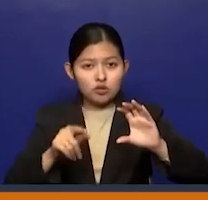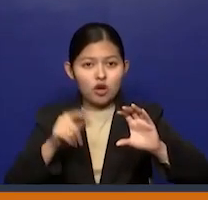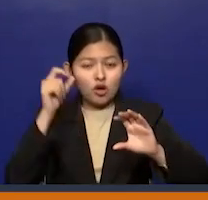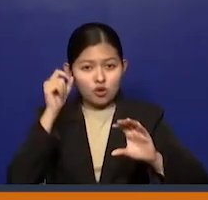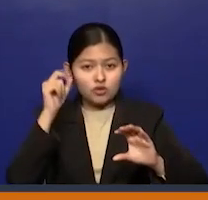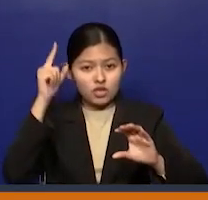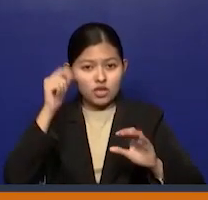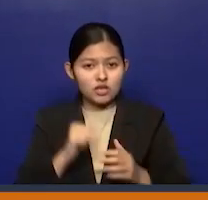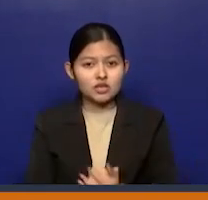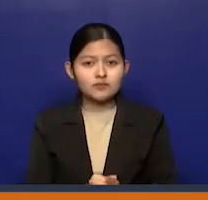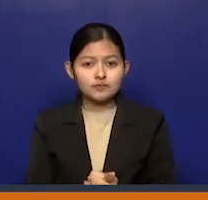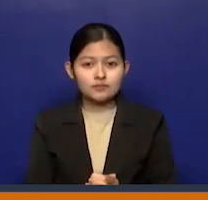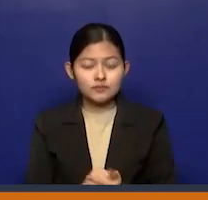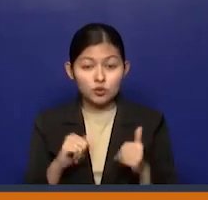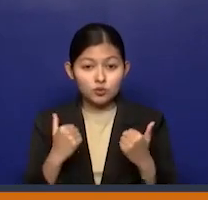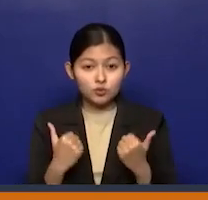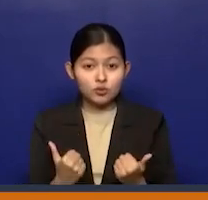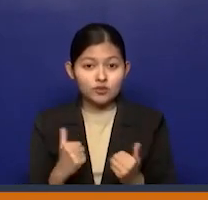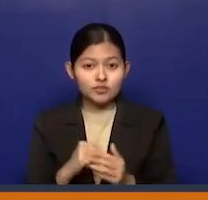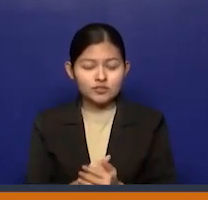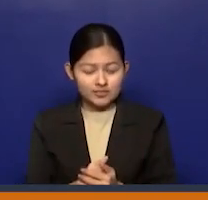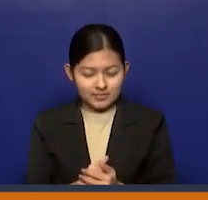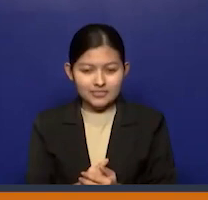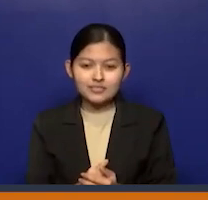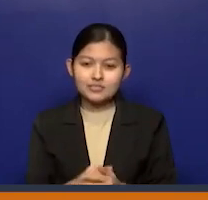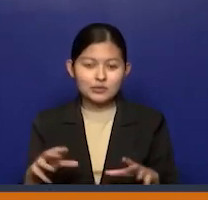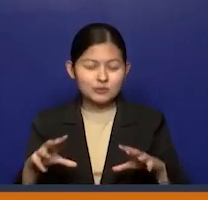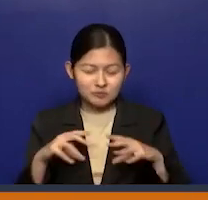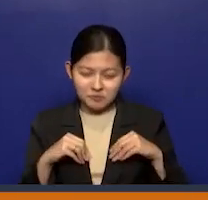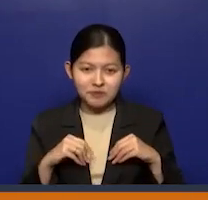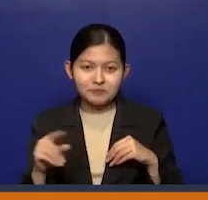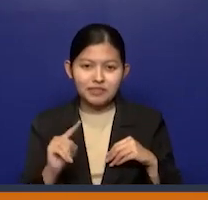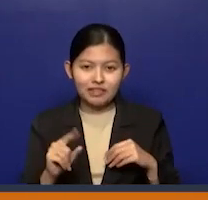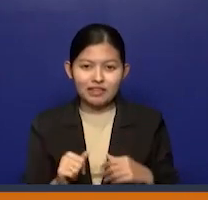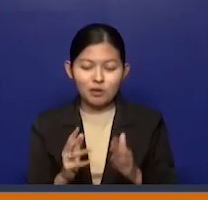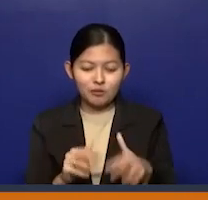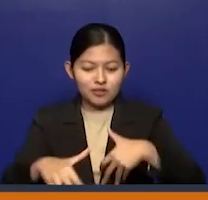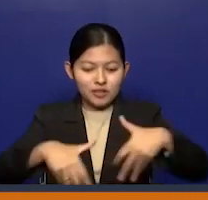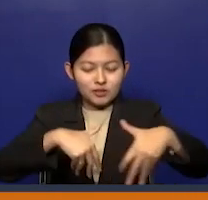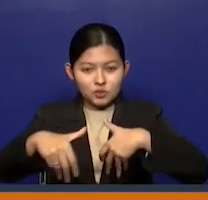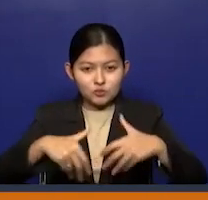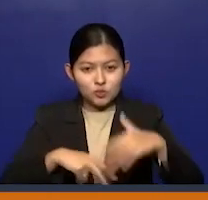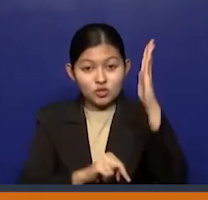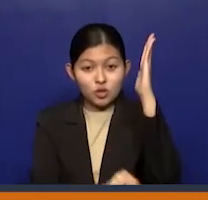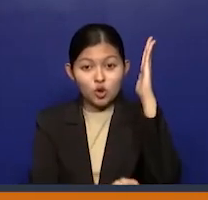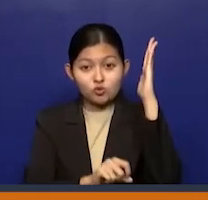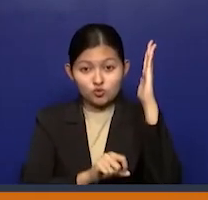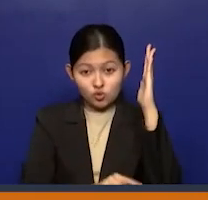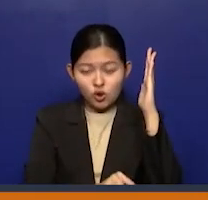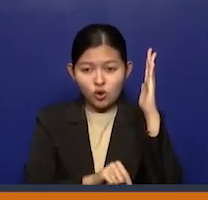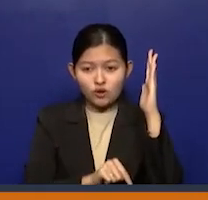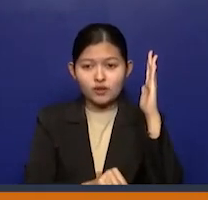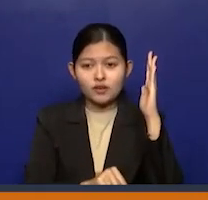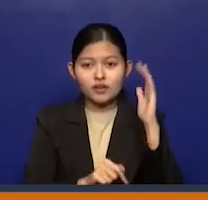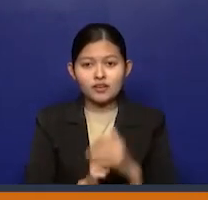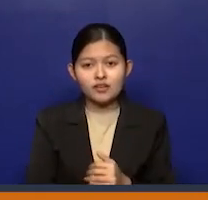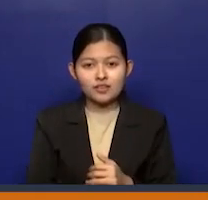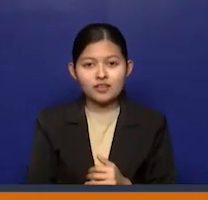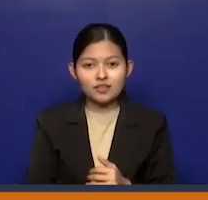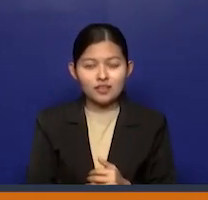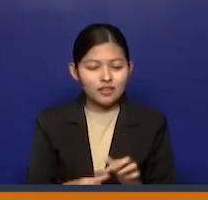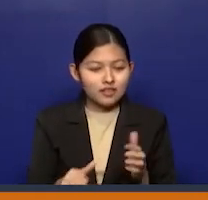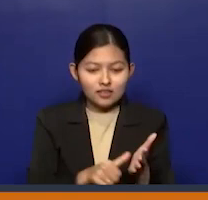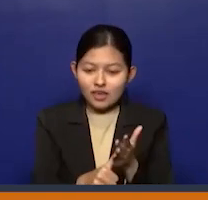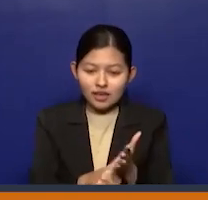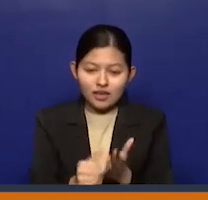หน้าต้องมีซึ่งวันนี้เราก็ต้องยอมรับกันตรงๆว่าพี่น้องประชาชนที่อยู่ที่นครศรีธรรมราชเนี่ยเขาไม่ได้รับ